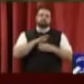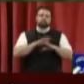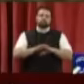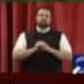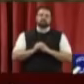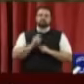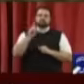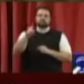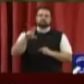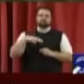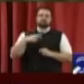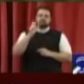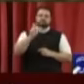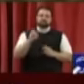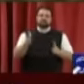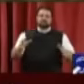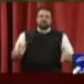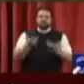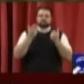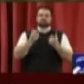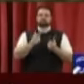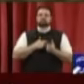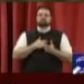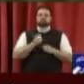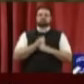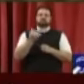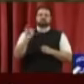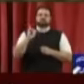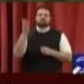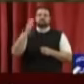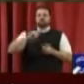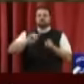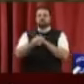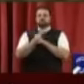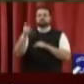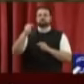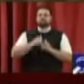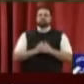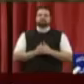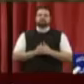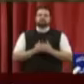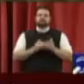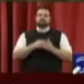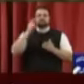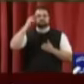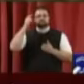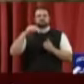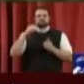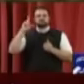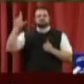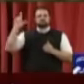Dar tu este la care acționezi. Nu poate cineva să facă în locul tău. Deci, când om înțelege oameni buni, cât e de logic. Nu poate